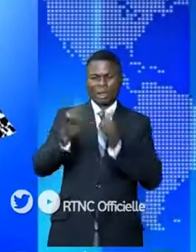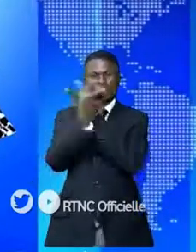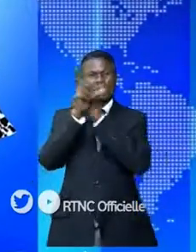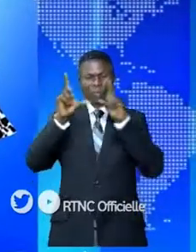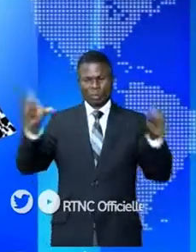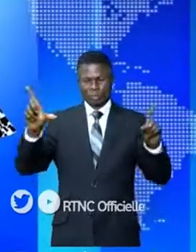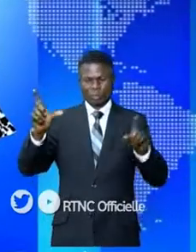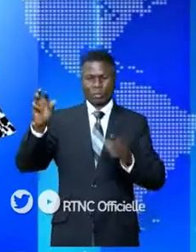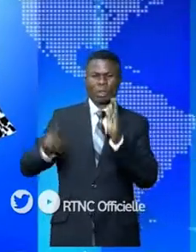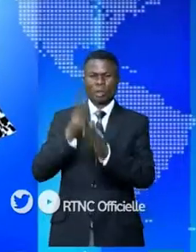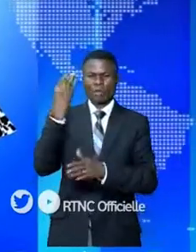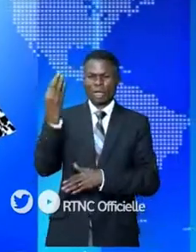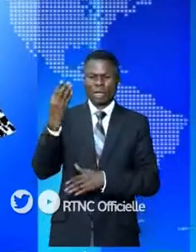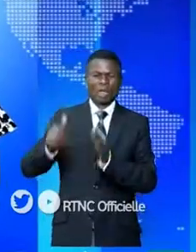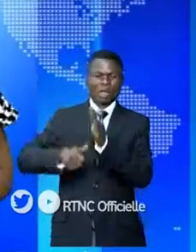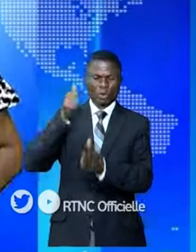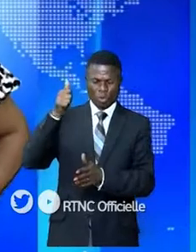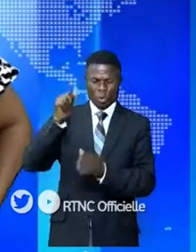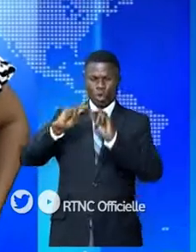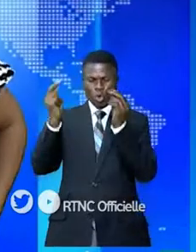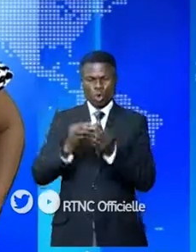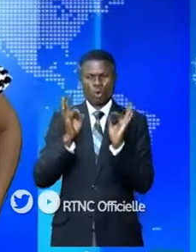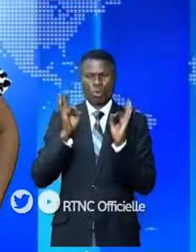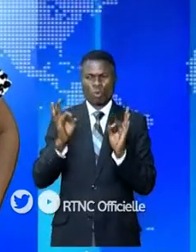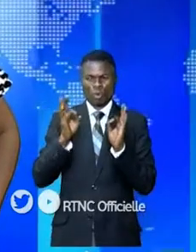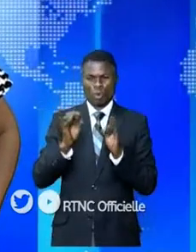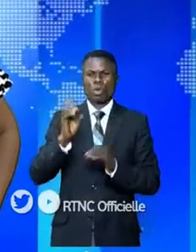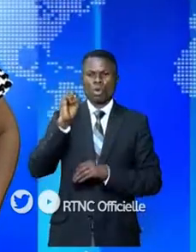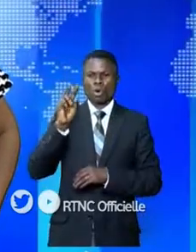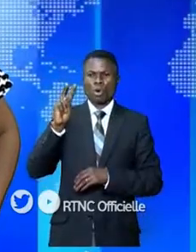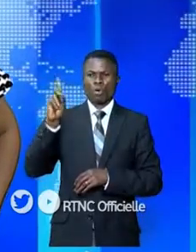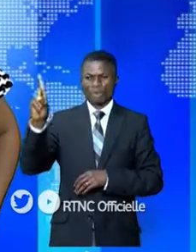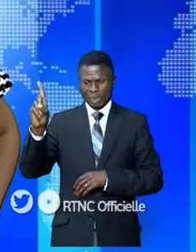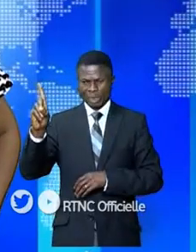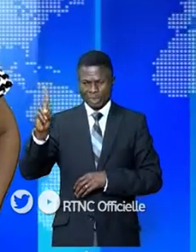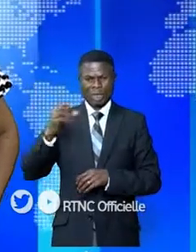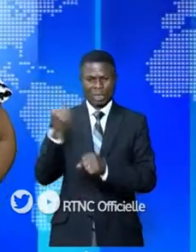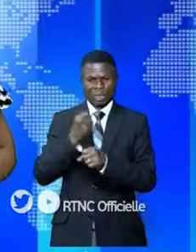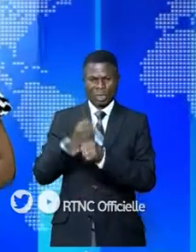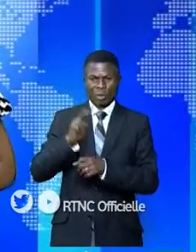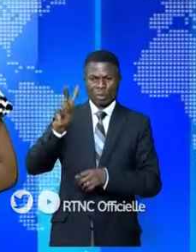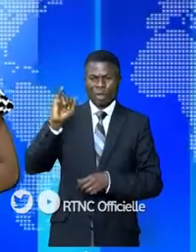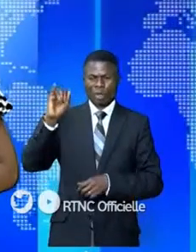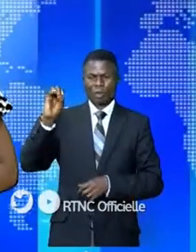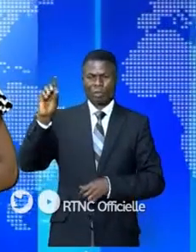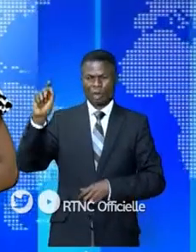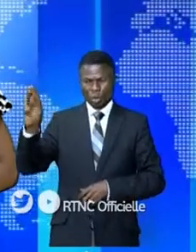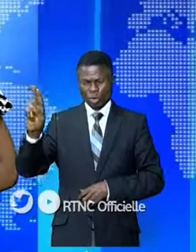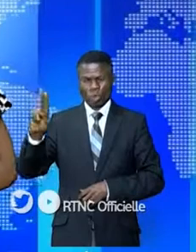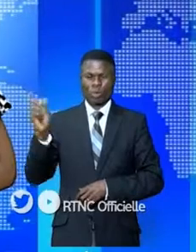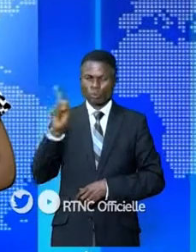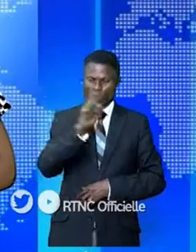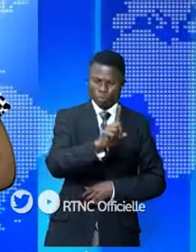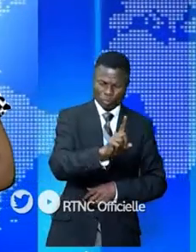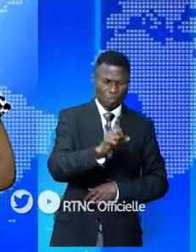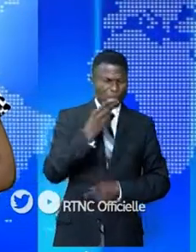Libération, ex 24 novembre. La nouvelle équipe dirigeante de l'office de voirie et drainage que dirige Victor Tumba Chikela a effectué